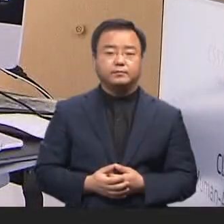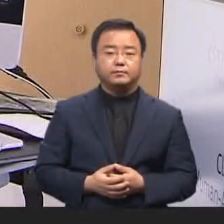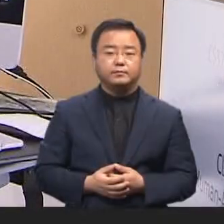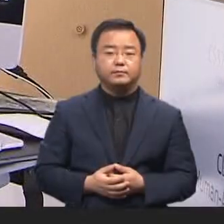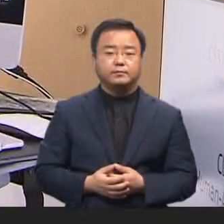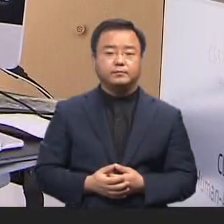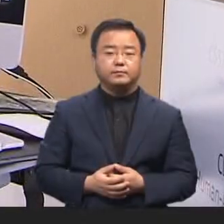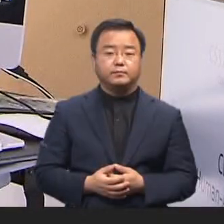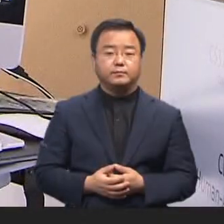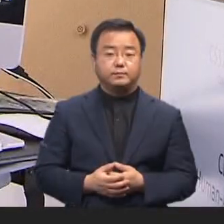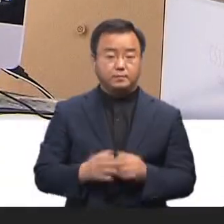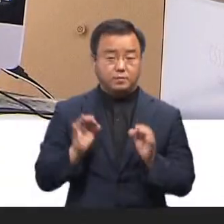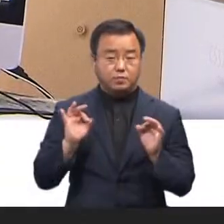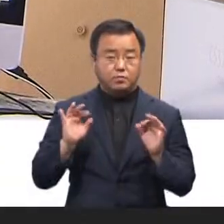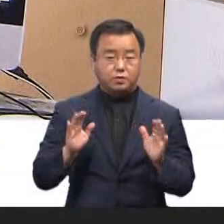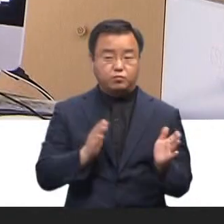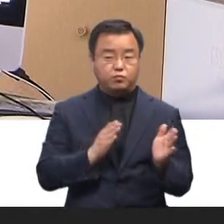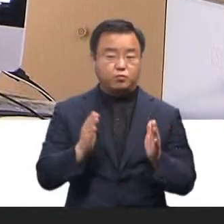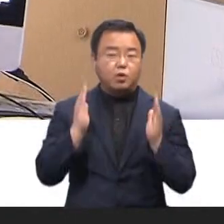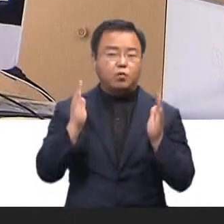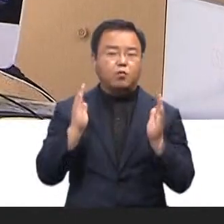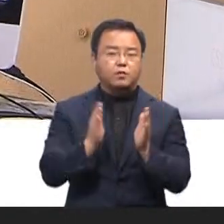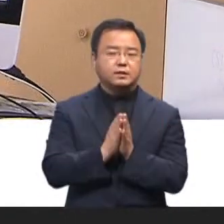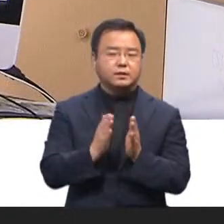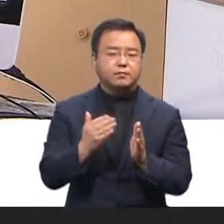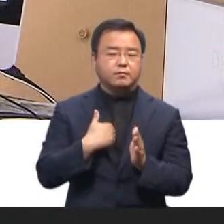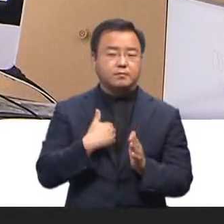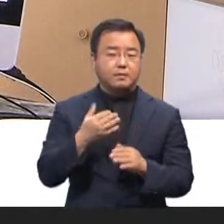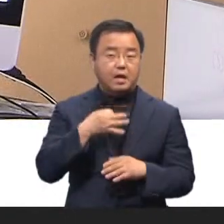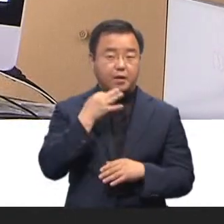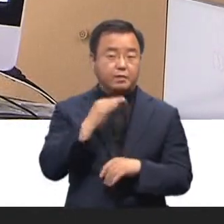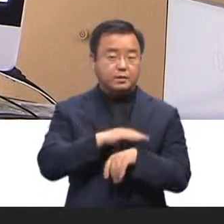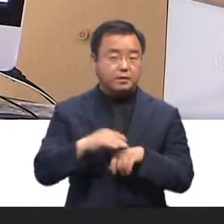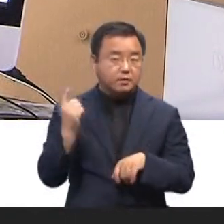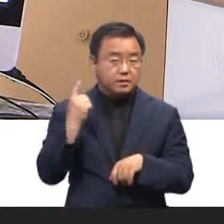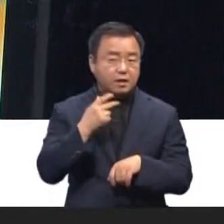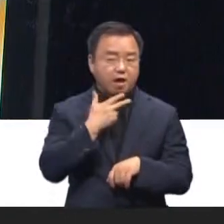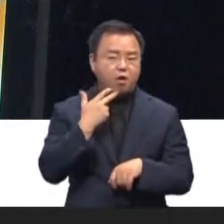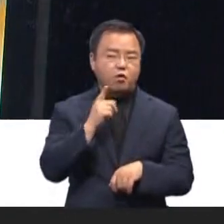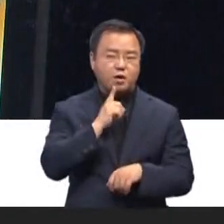All right. Why don't we get started? Can everyone hear me okay?